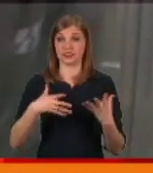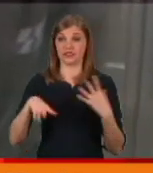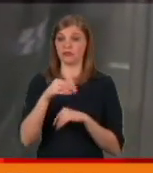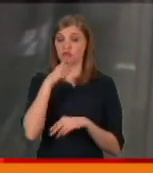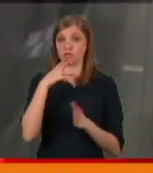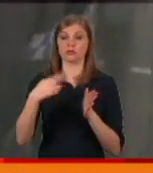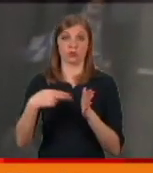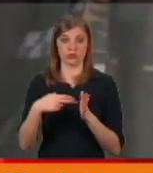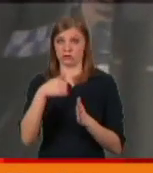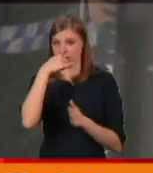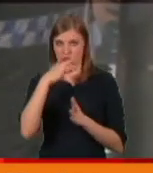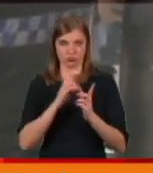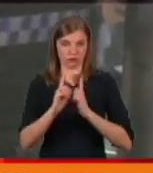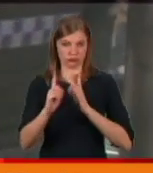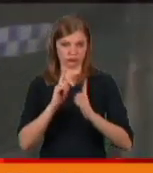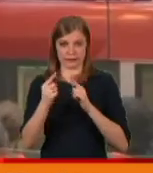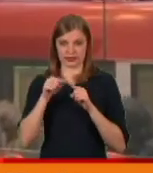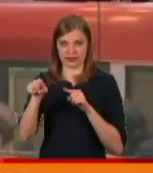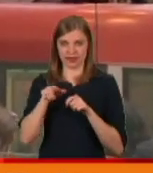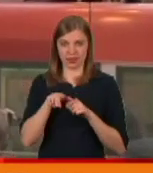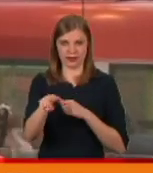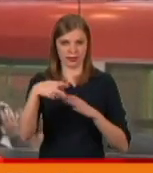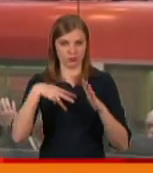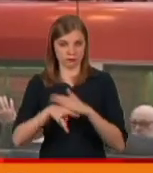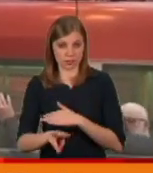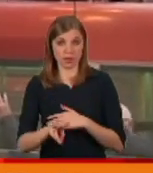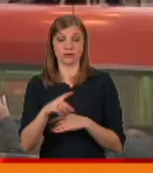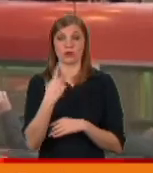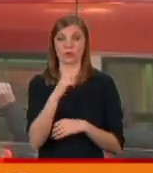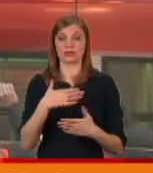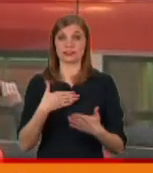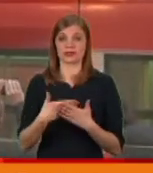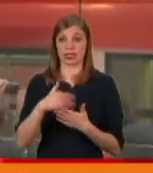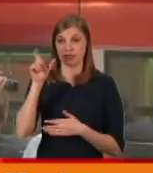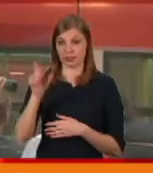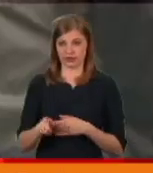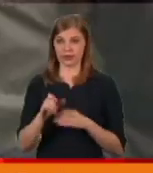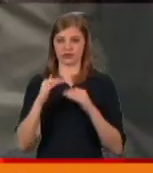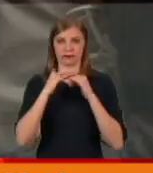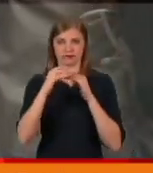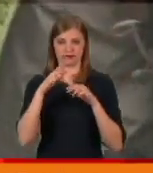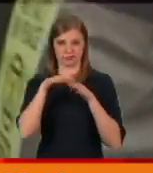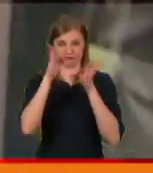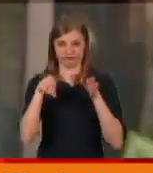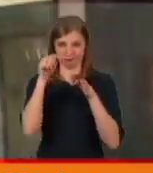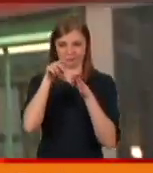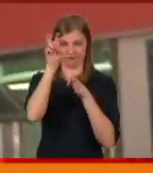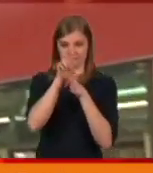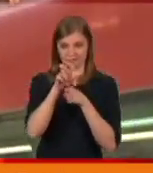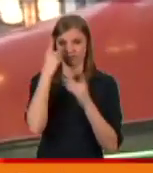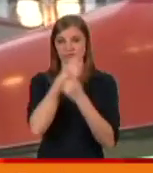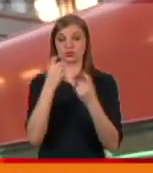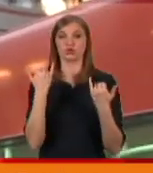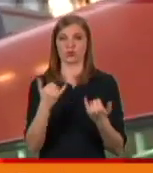час поїзди не могли курсувати цією лінією підземки. Один з активістів із даху заблокованого потяга оголосив, що